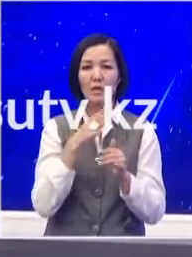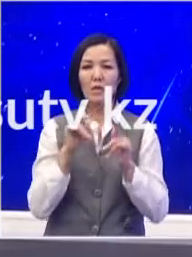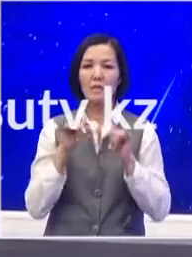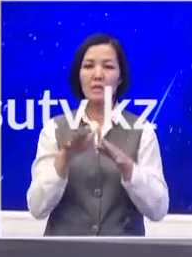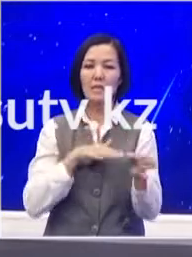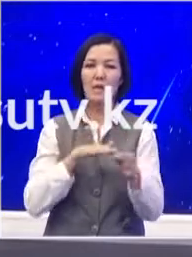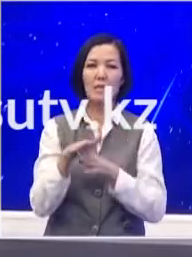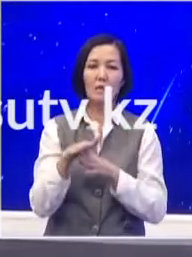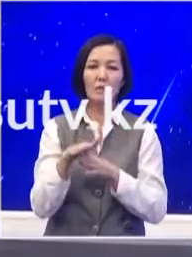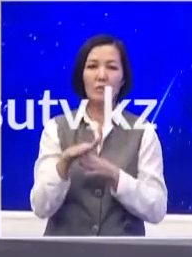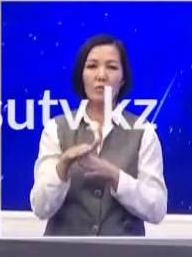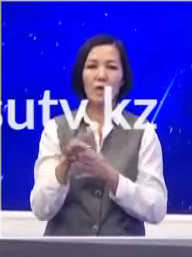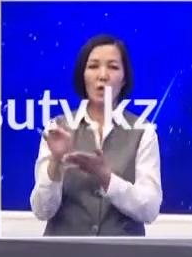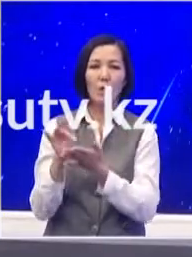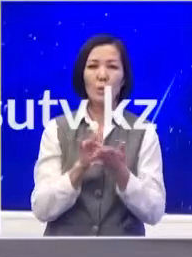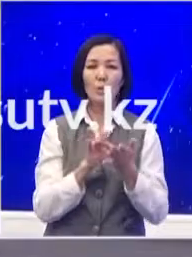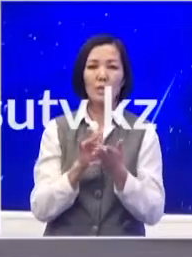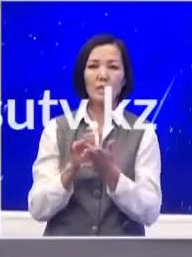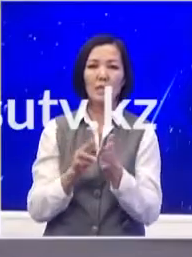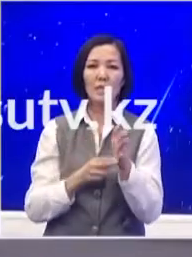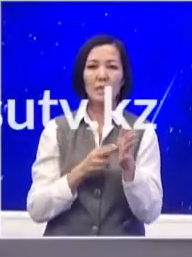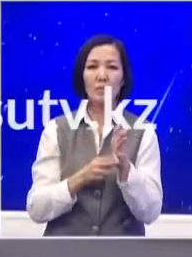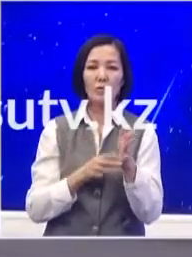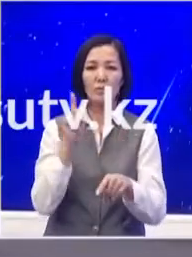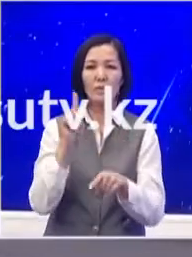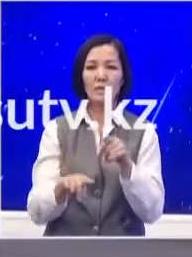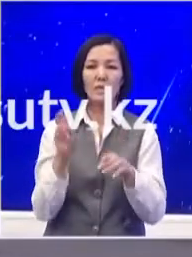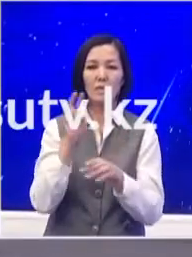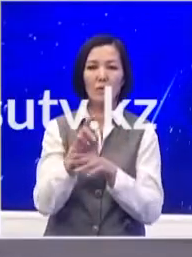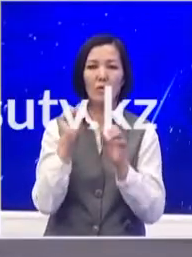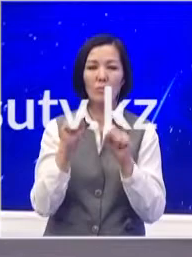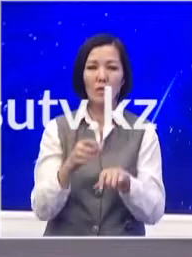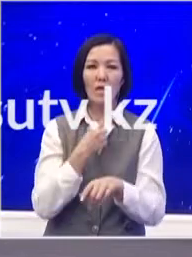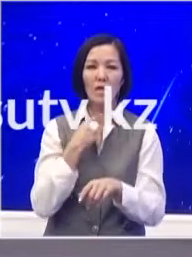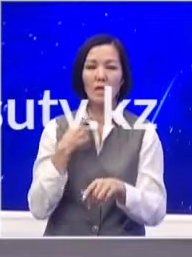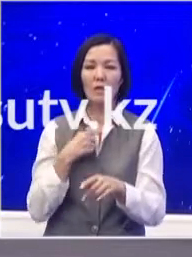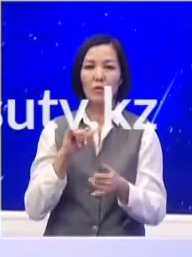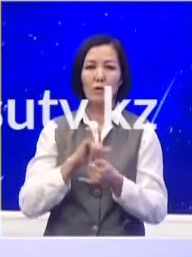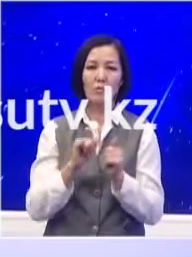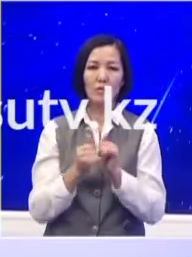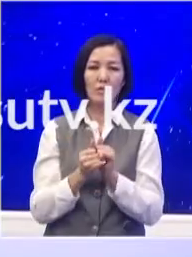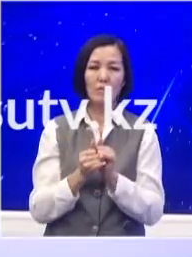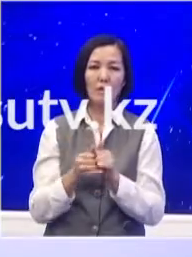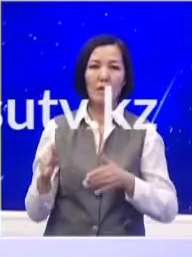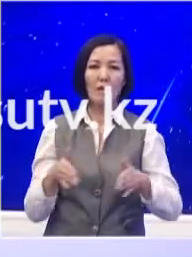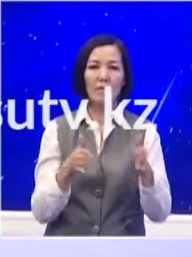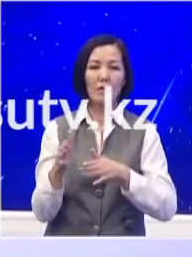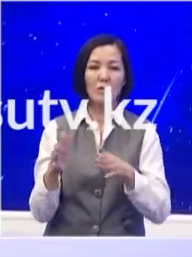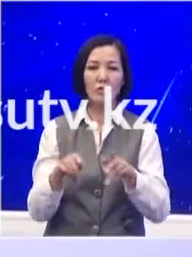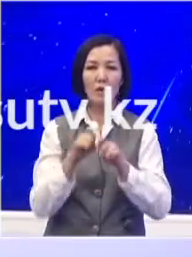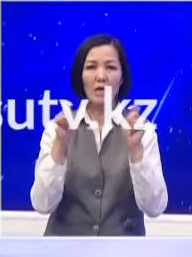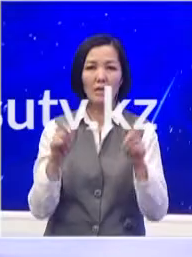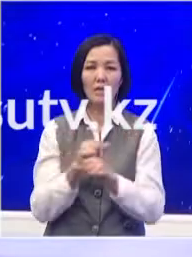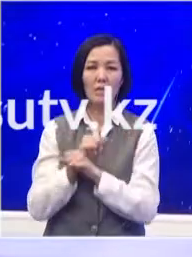ғана Алакөлге туристер ұшақтан бөлек темір жолмен де тез жетеді. Аз уақытта Талдықорған Өскемен автожолы жасалса, демалушылар